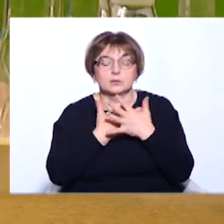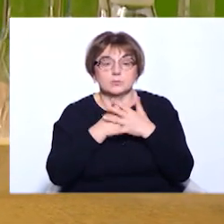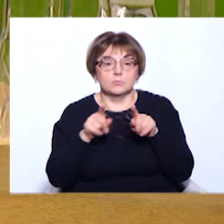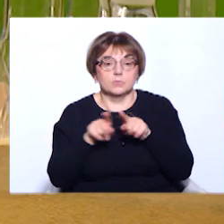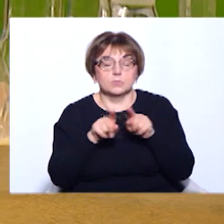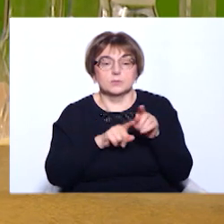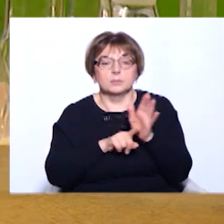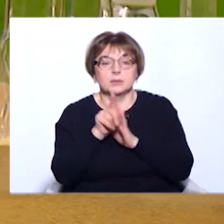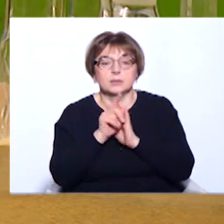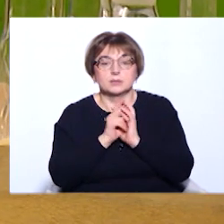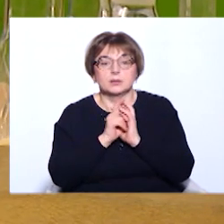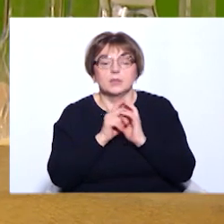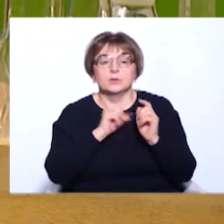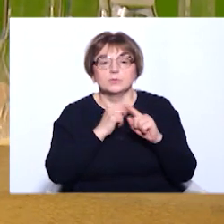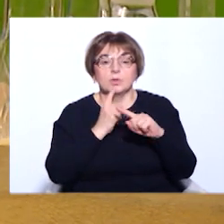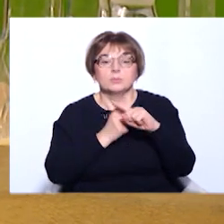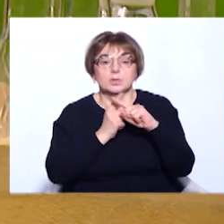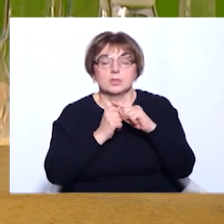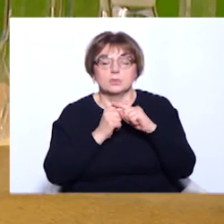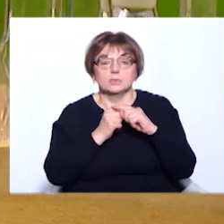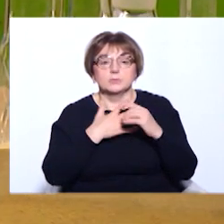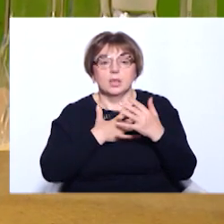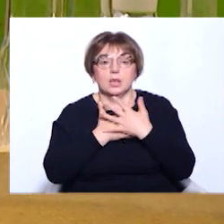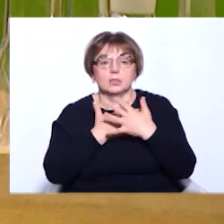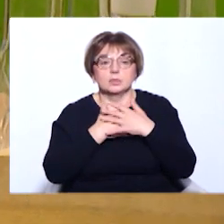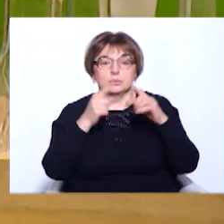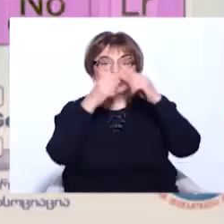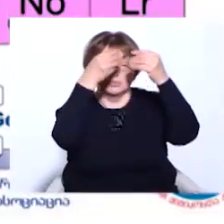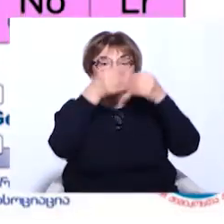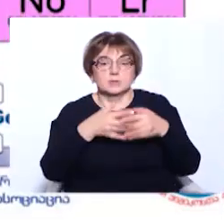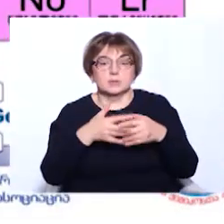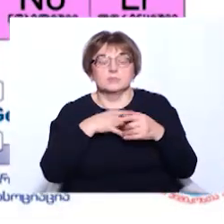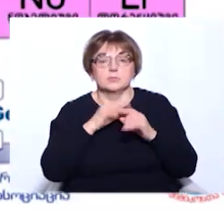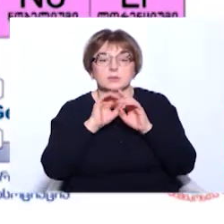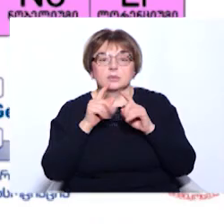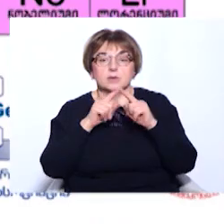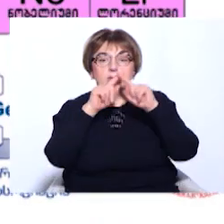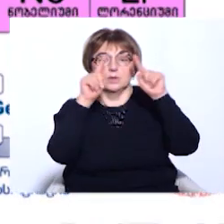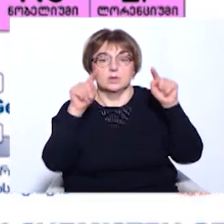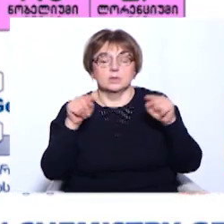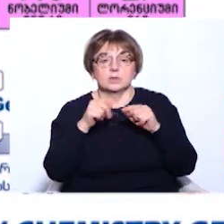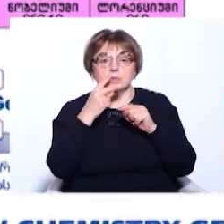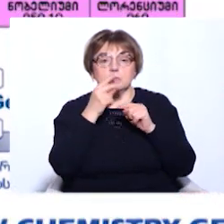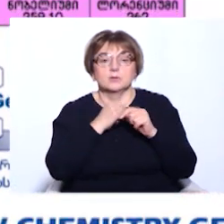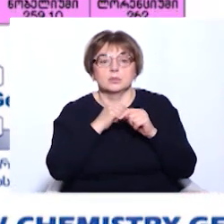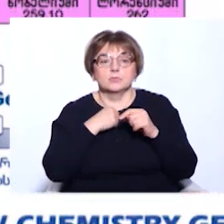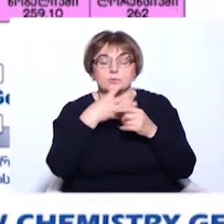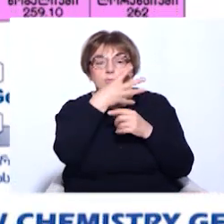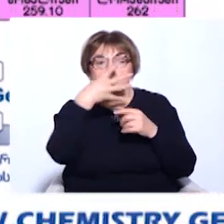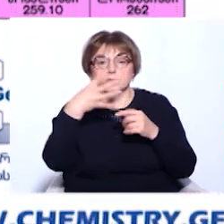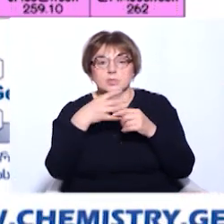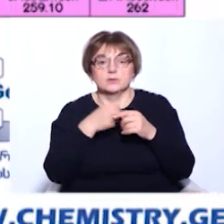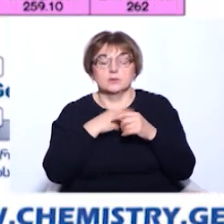პროცესი. მეტალთა აქტიურობის მწკრივზე მინდა გესაუბროთ. ანუ თქვენ ეკრანზე ხედავთ მეტალთა აქტიურობის მწკრივს და